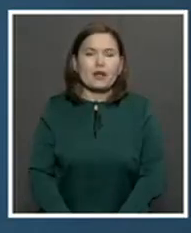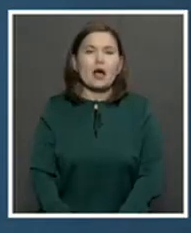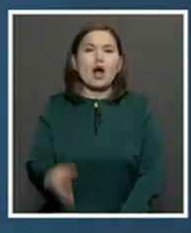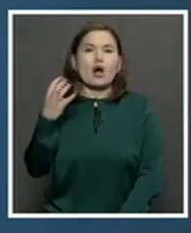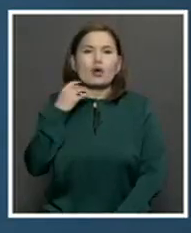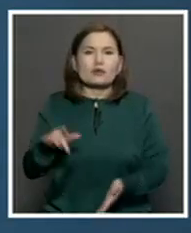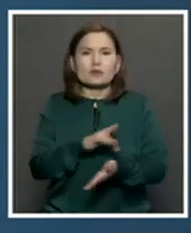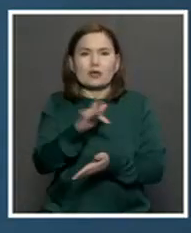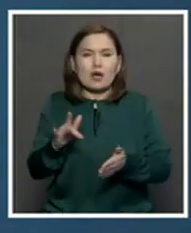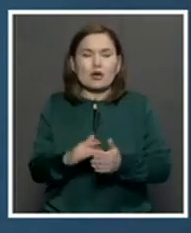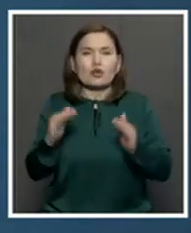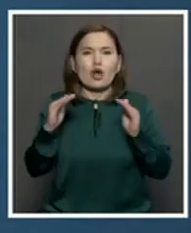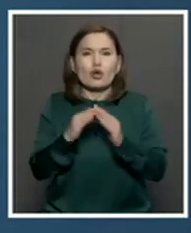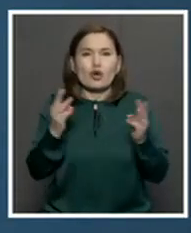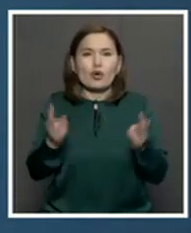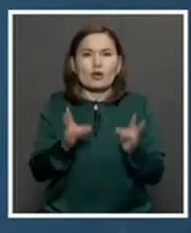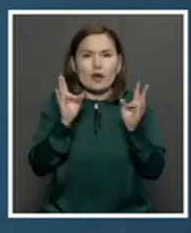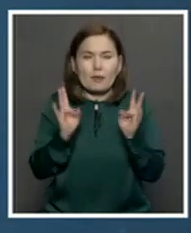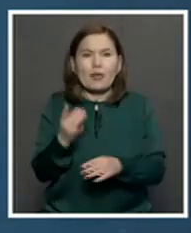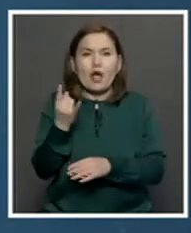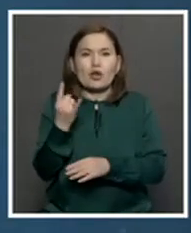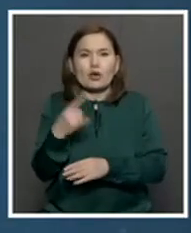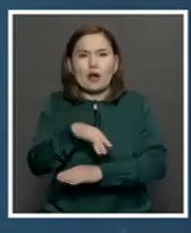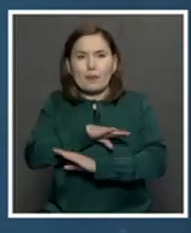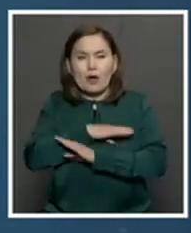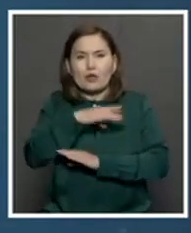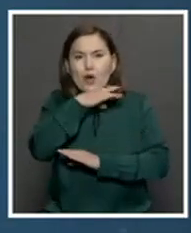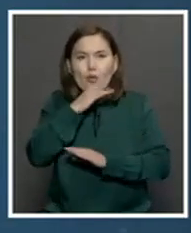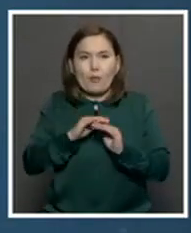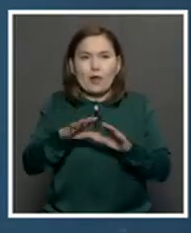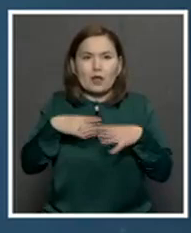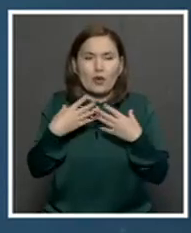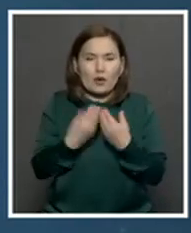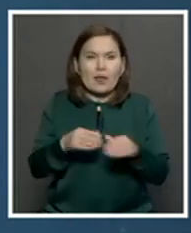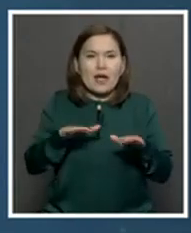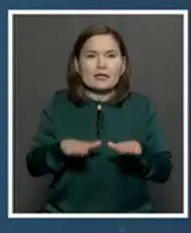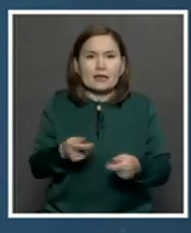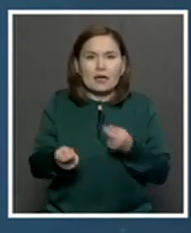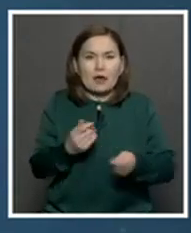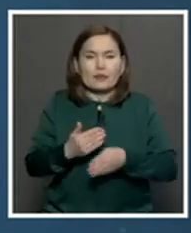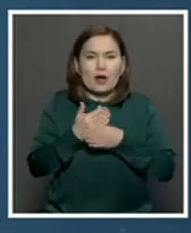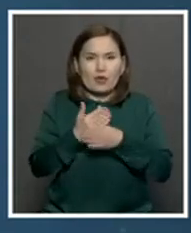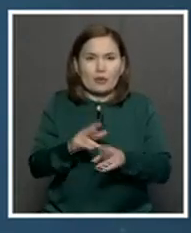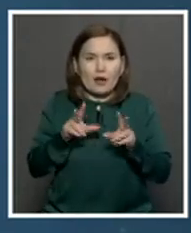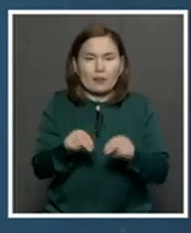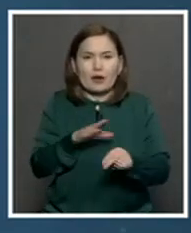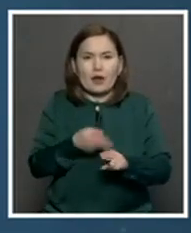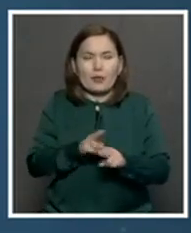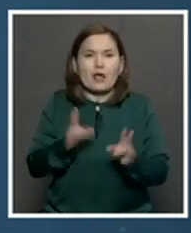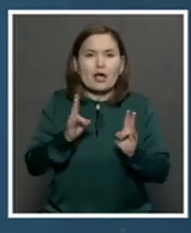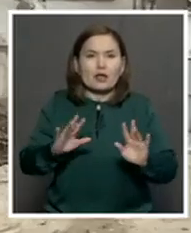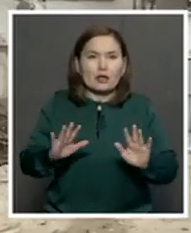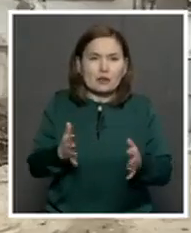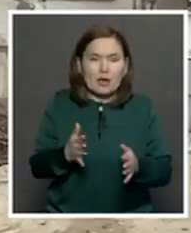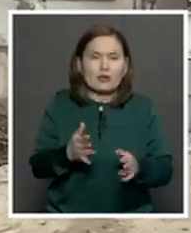Ал Қызылордада үйі өртеніп, нәрестесінен айрылған көпбалалы отбасыға жергілікті әкімдік көмек көрсететін болды. Қайғылы жағдайға